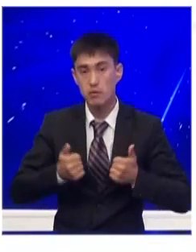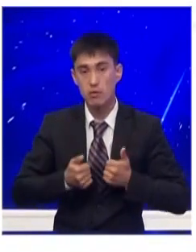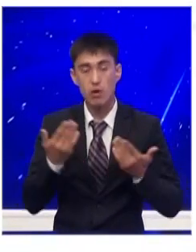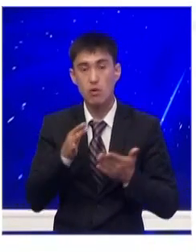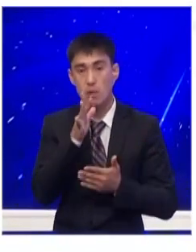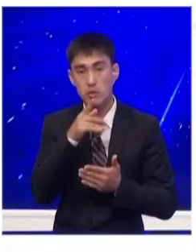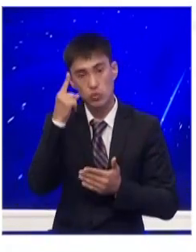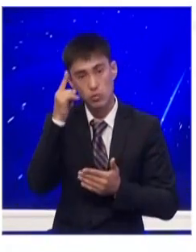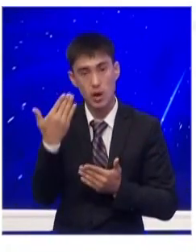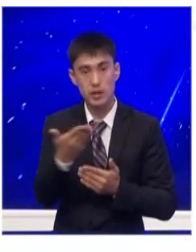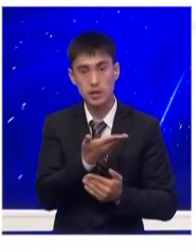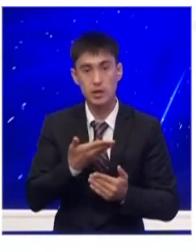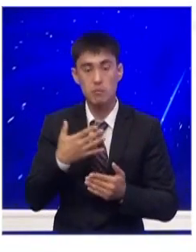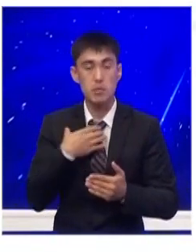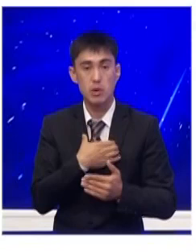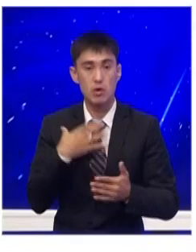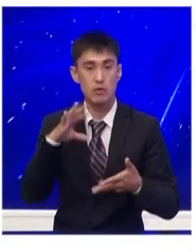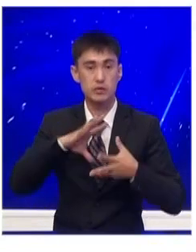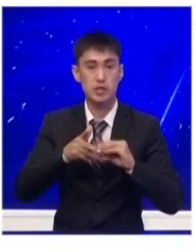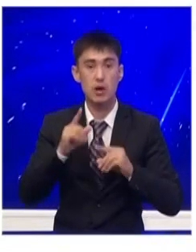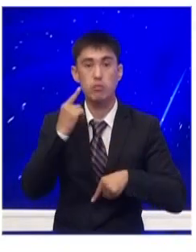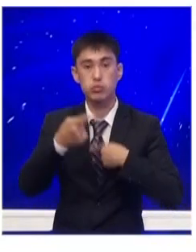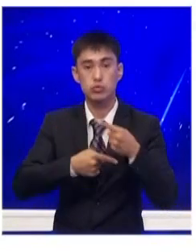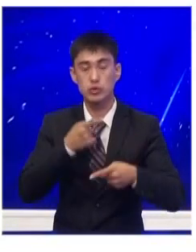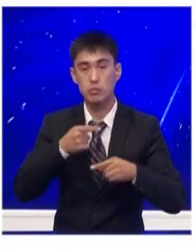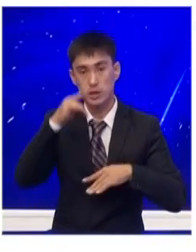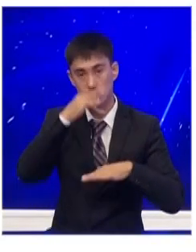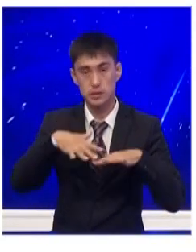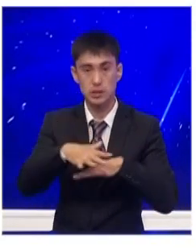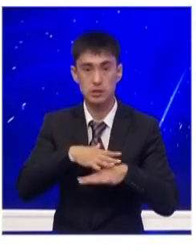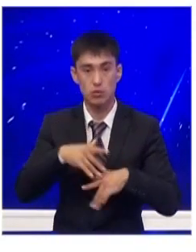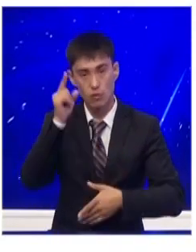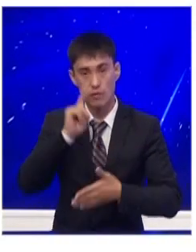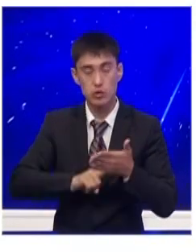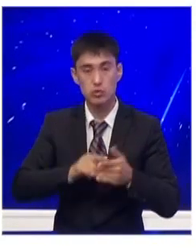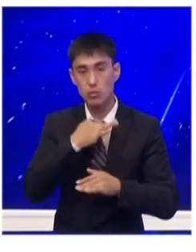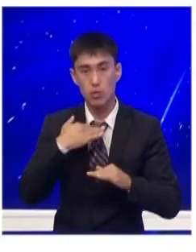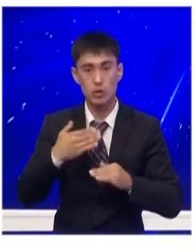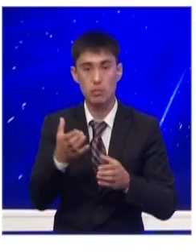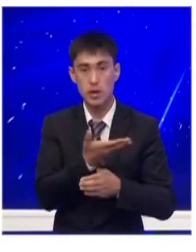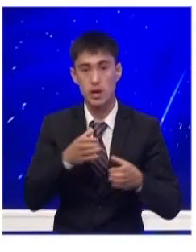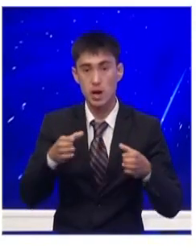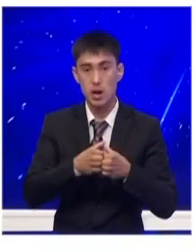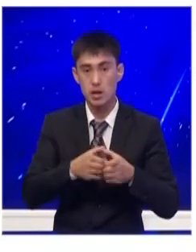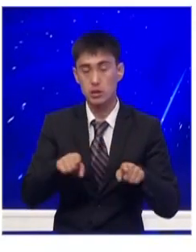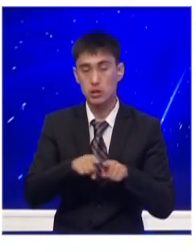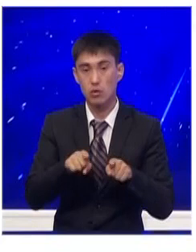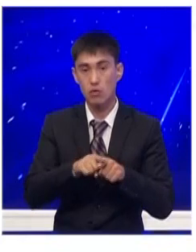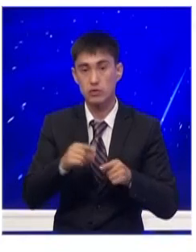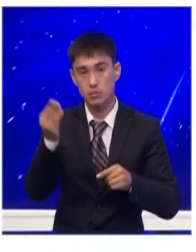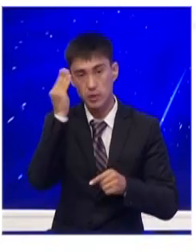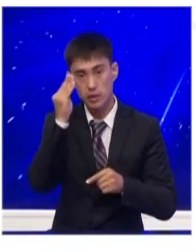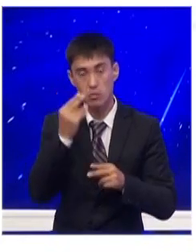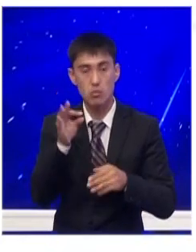момент, думая о них, я прежде беспокоюсь в целом о будущем поколении казахстанцев. Уверен, что многие мои коллеги придерживаются такого же